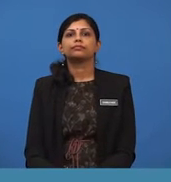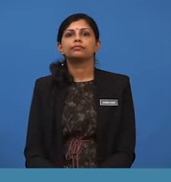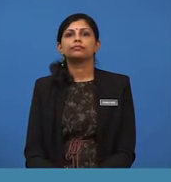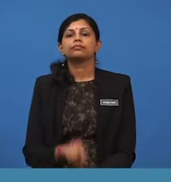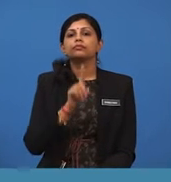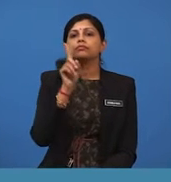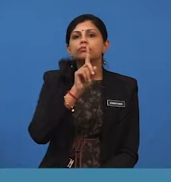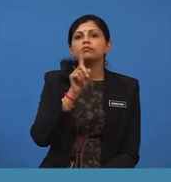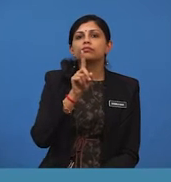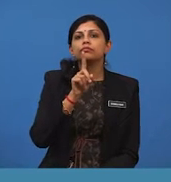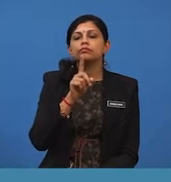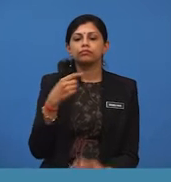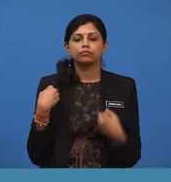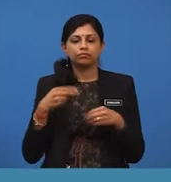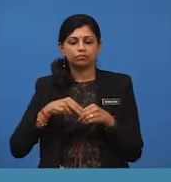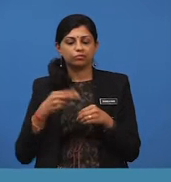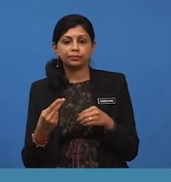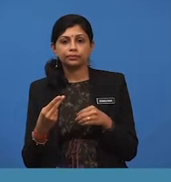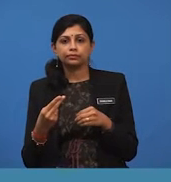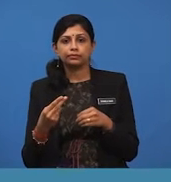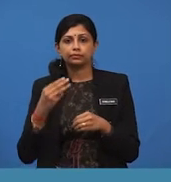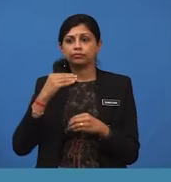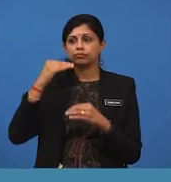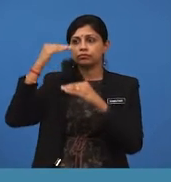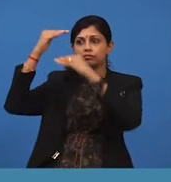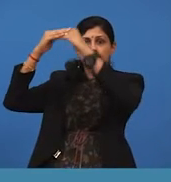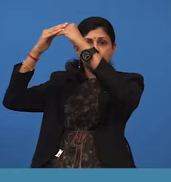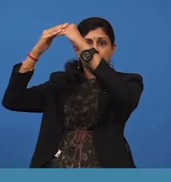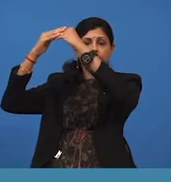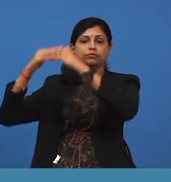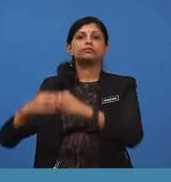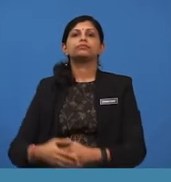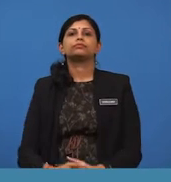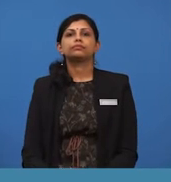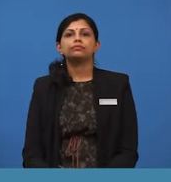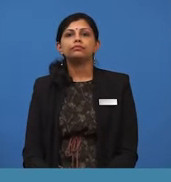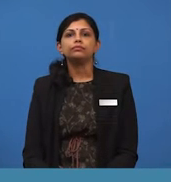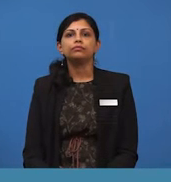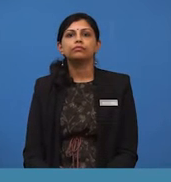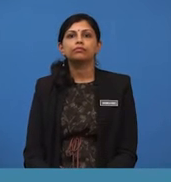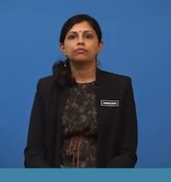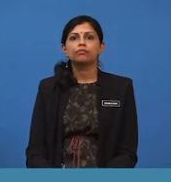Pergerakan rod kuprum manakah yang akan menghasilkan arus aruhan yang maksima?